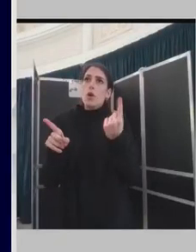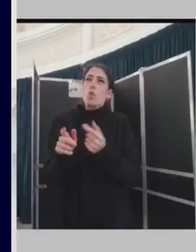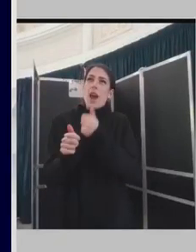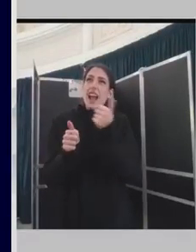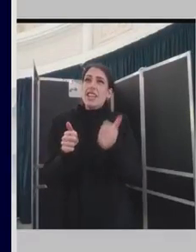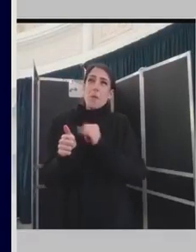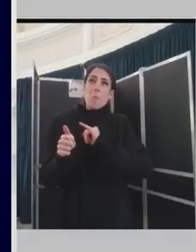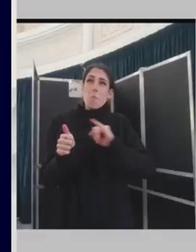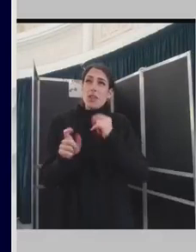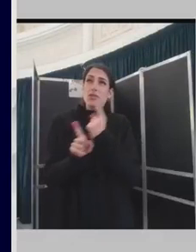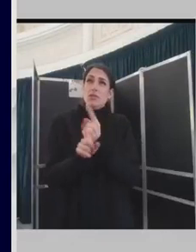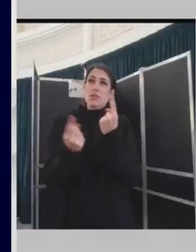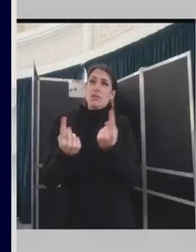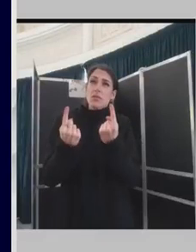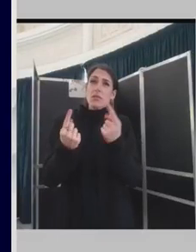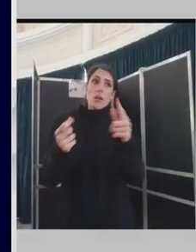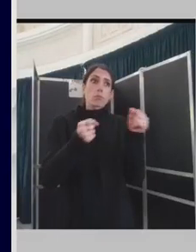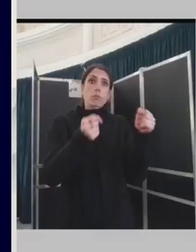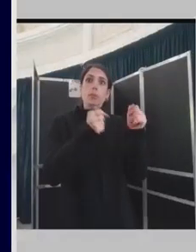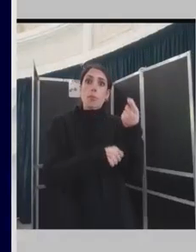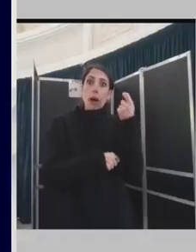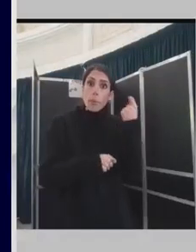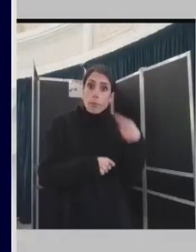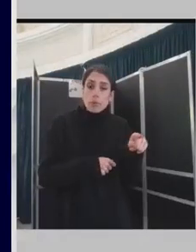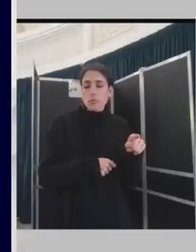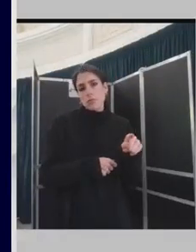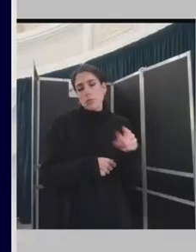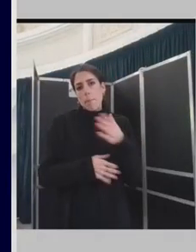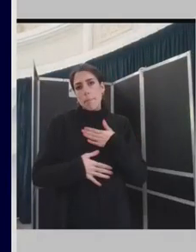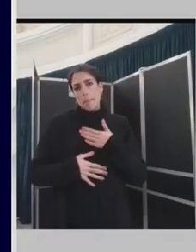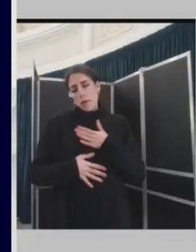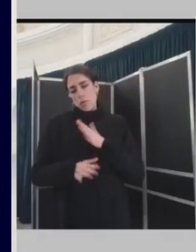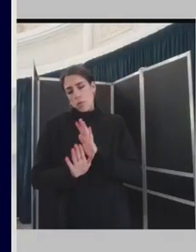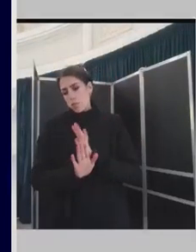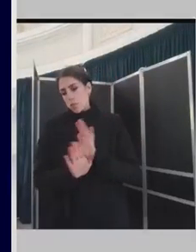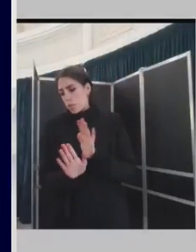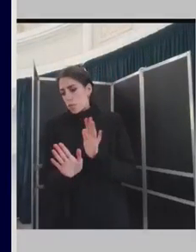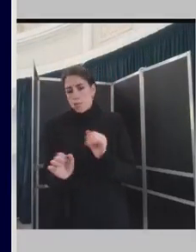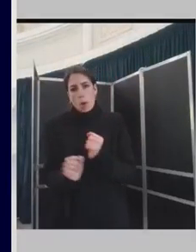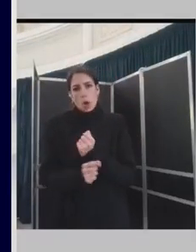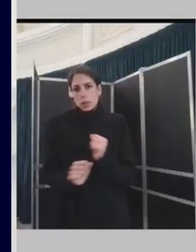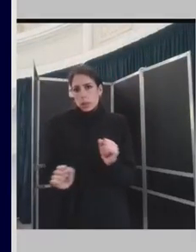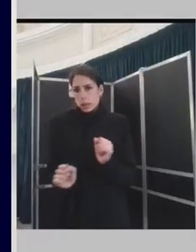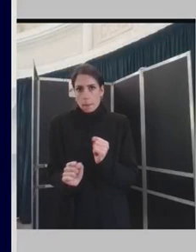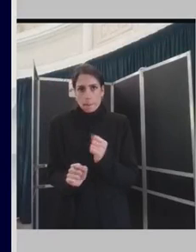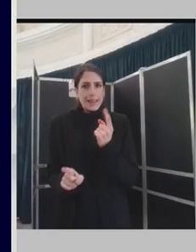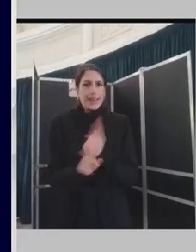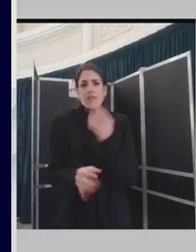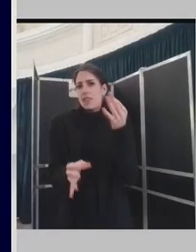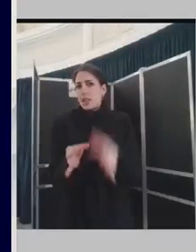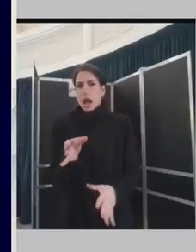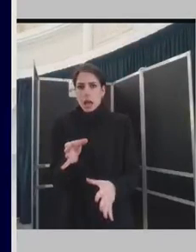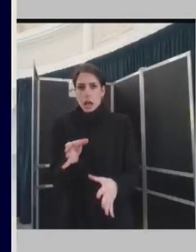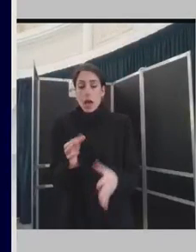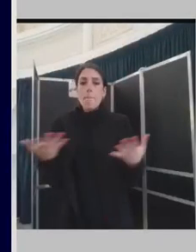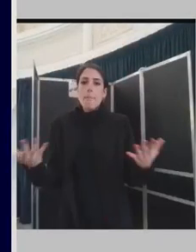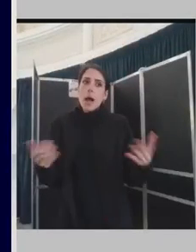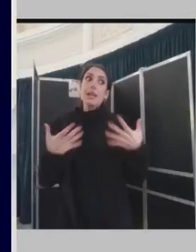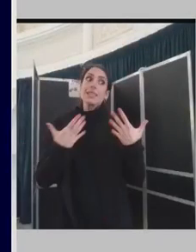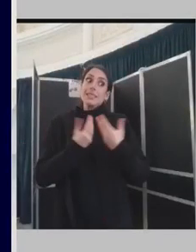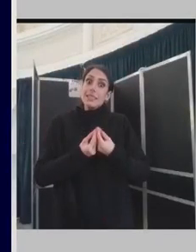riuscissimo ad avanzare anche con l'aiuto della Commissione un progetto per fare in modo che i commercianti,